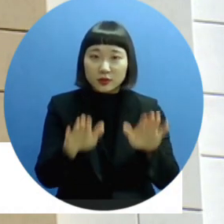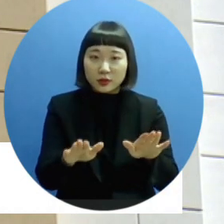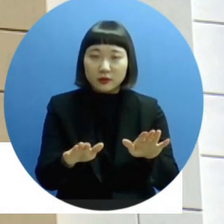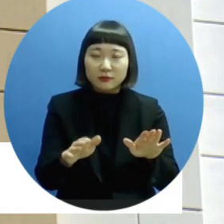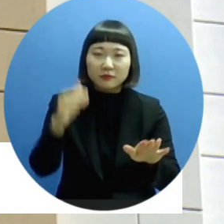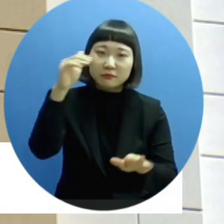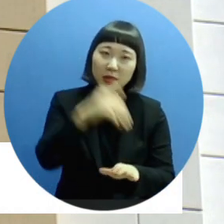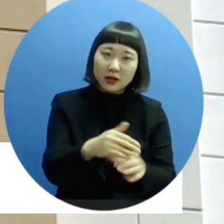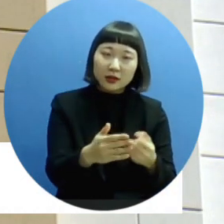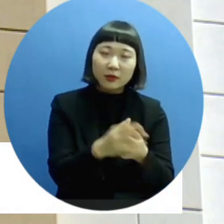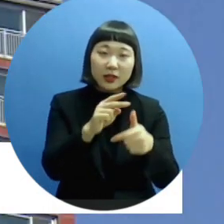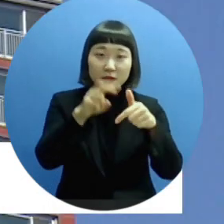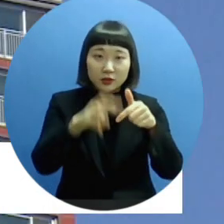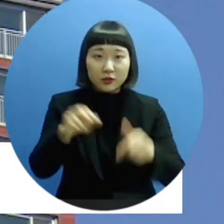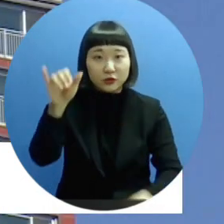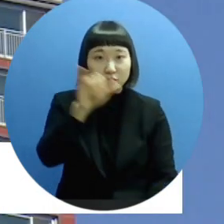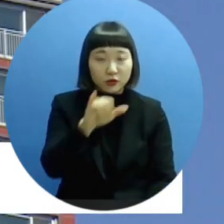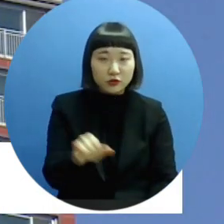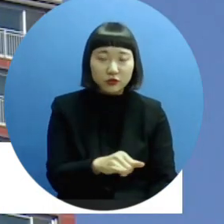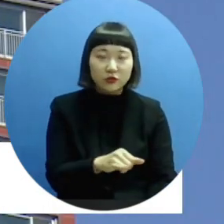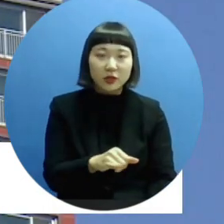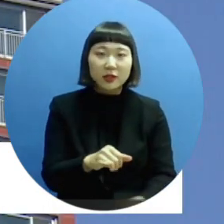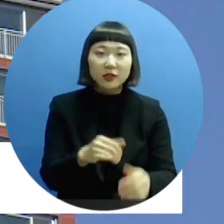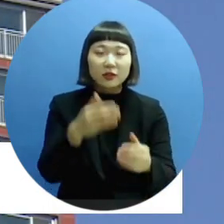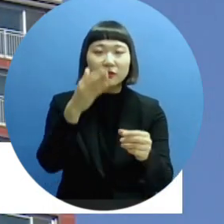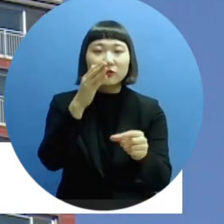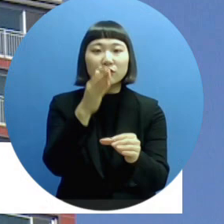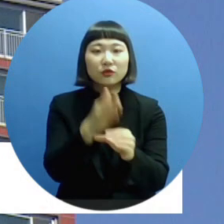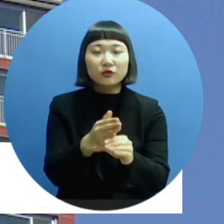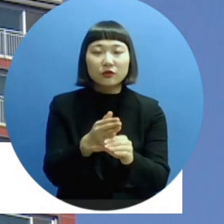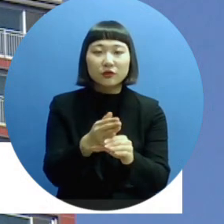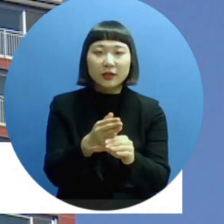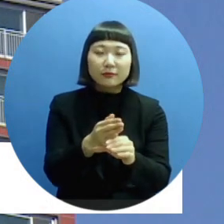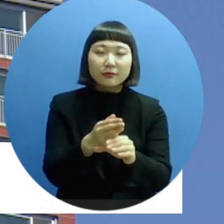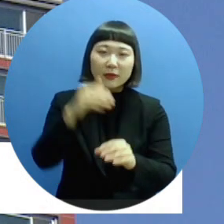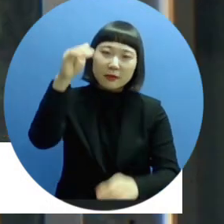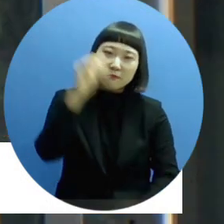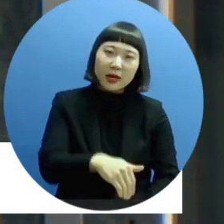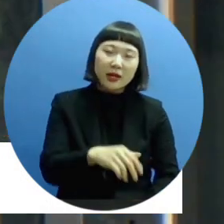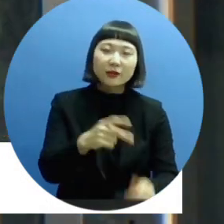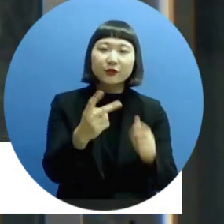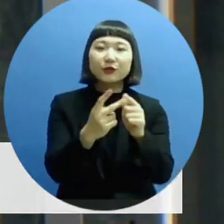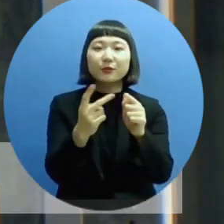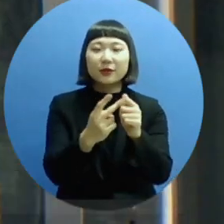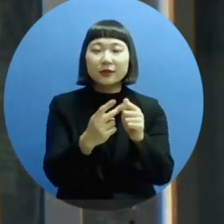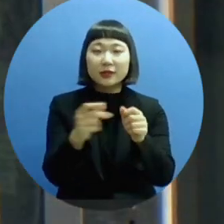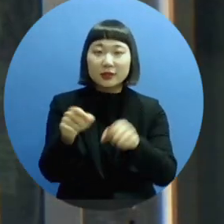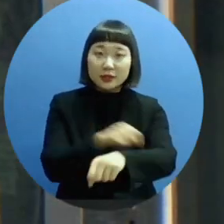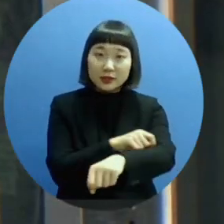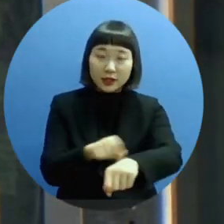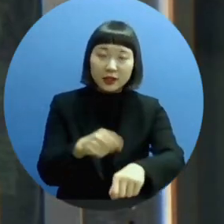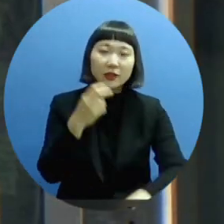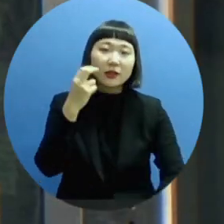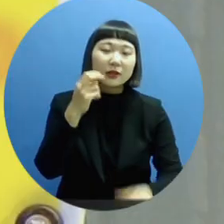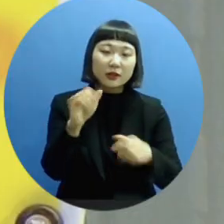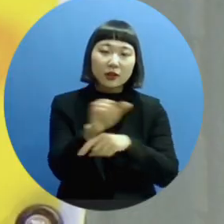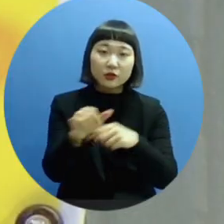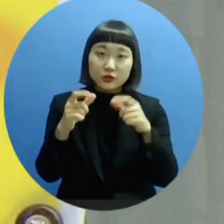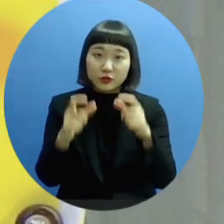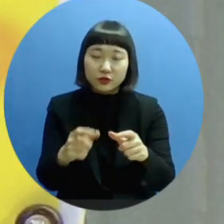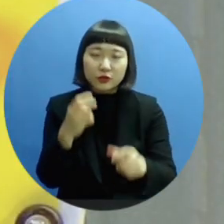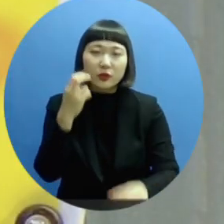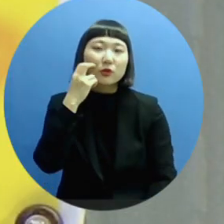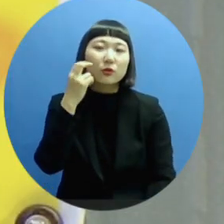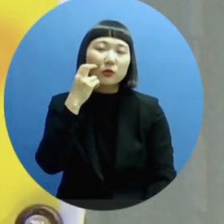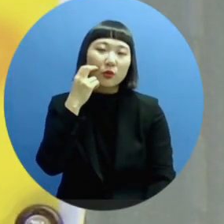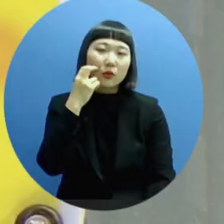인천은 전국 10개 시도에서 두 번째로 많이 떨어졌습니다. 특히 연수구 송도 국제도시를 중심으로 아파트 값이 많이